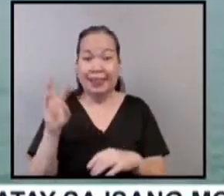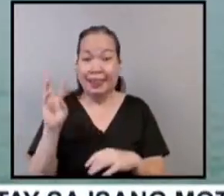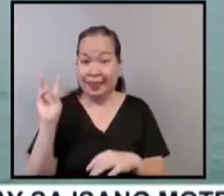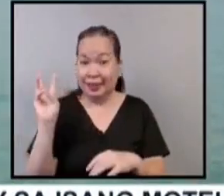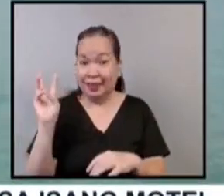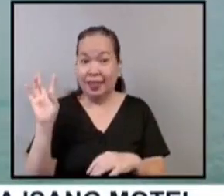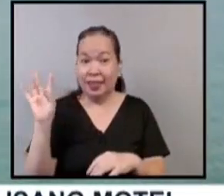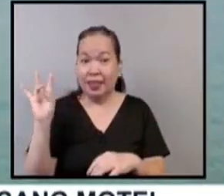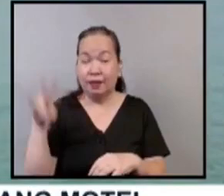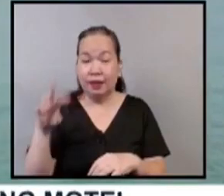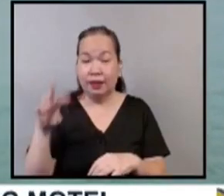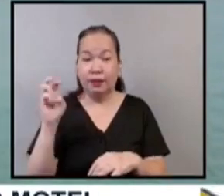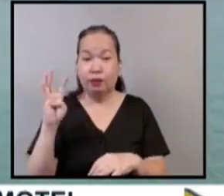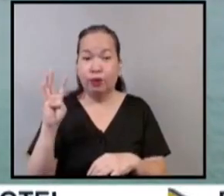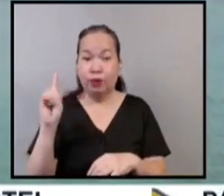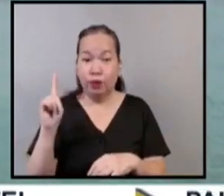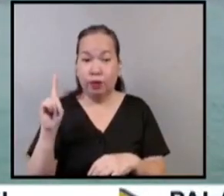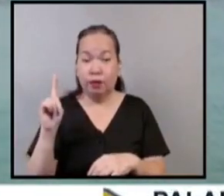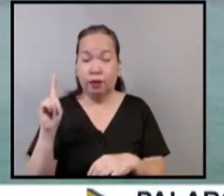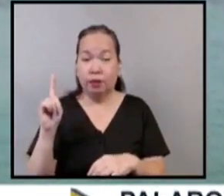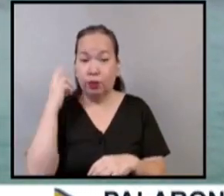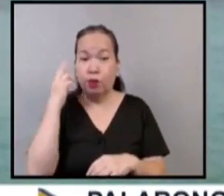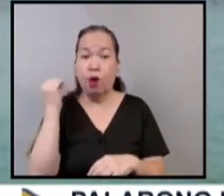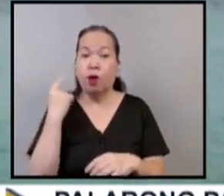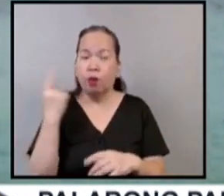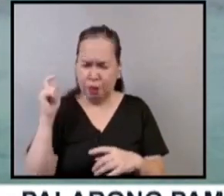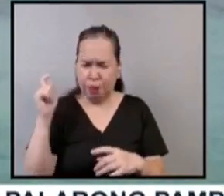why love the Philippines.